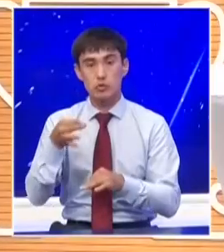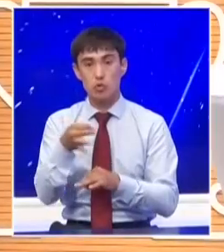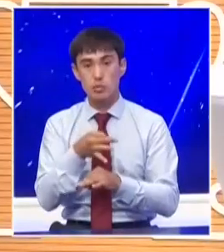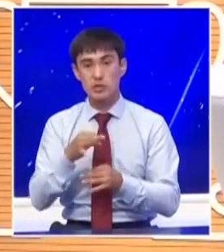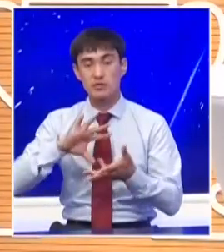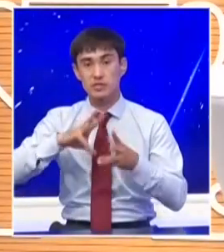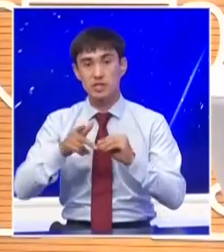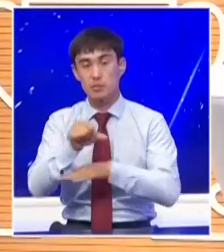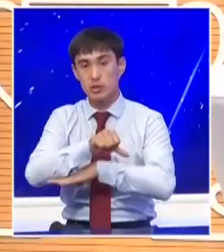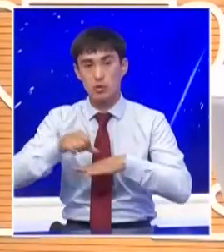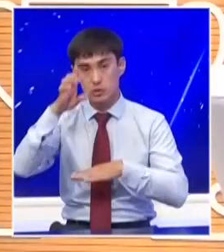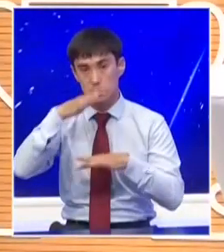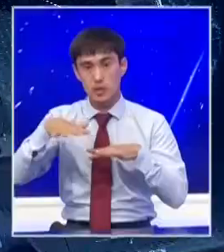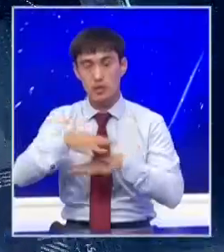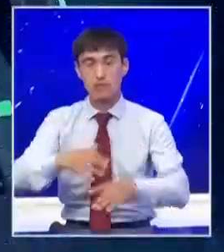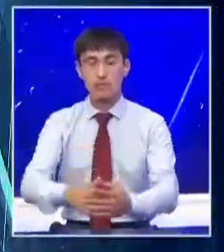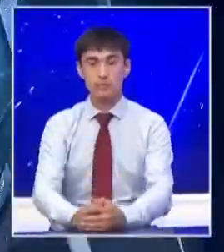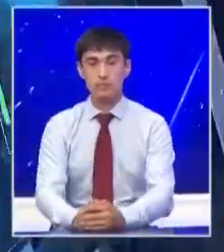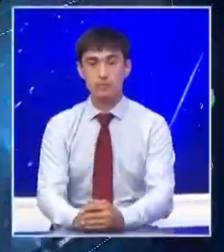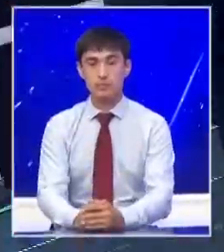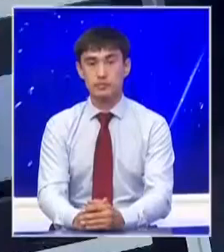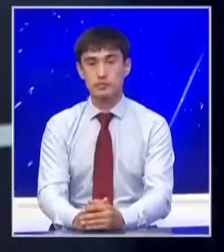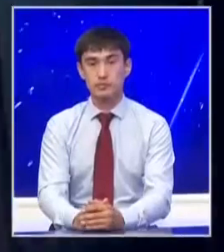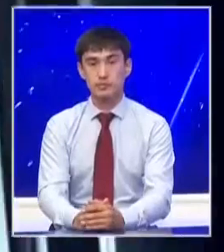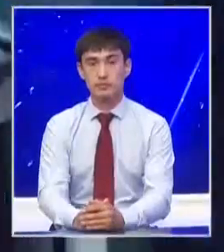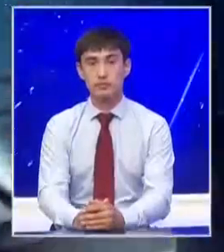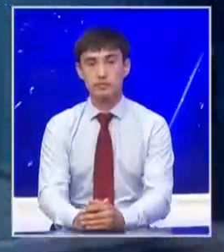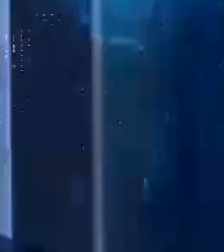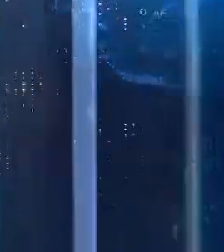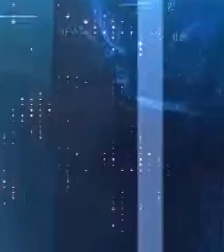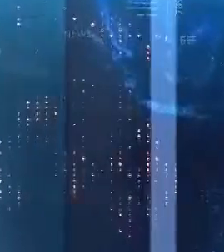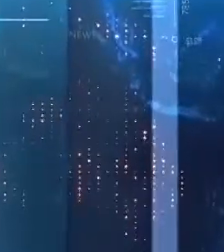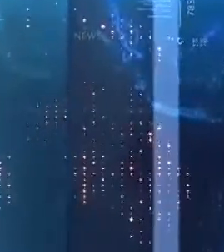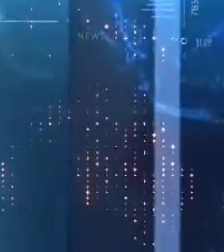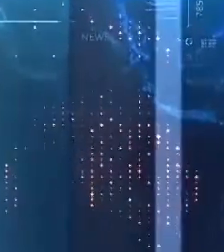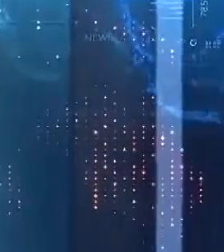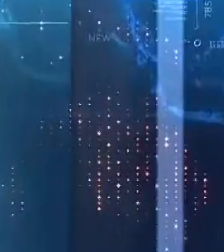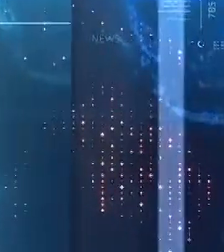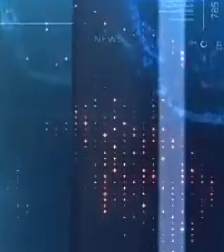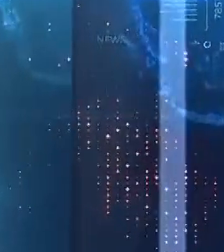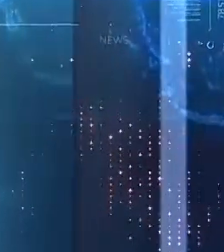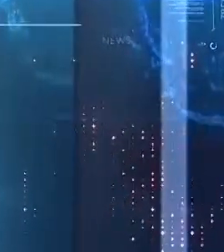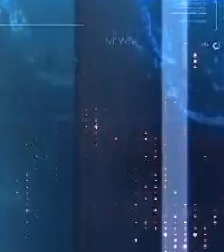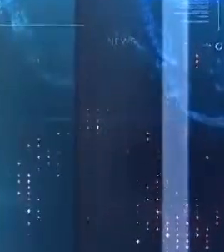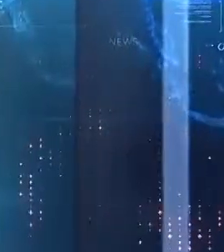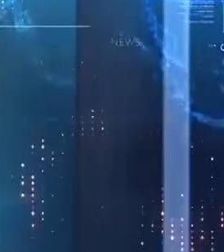и в целом на территории страны. Гульмира Тимиргалиева, Мируэрт Кадырбай, Казыбек Жанкинжибай, телеканал ЖТСУ.